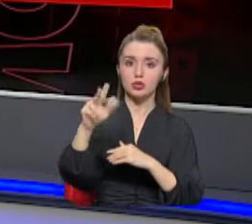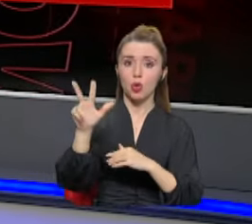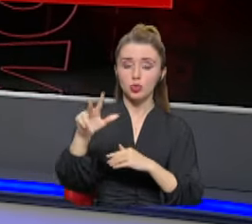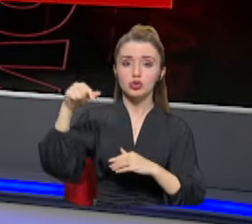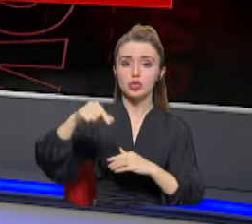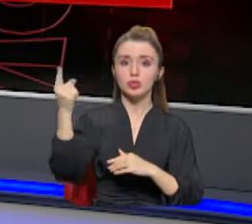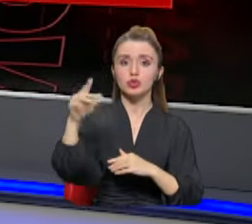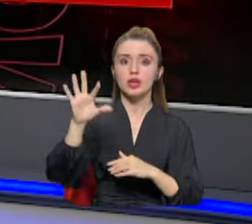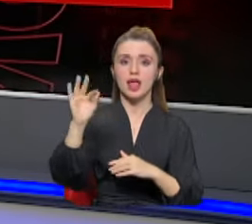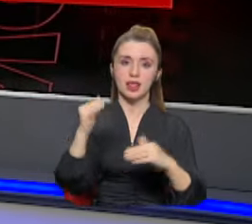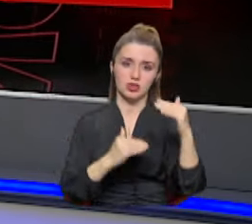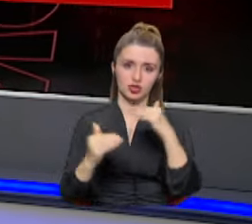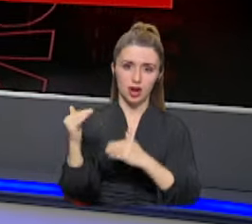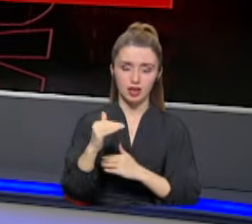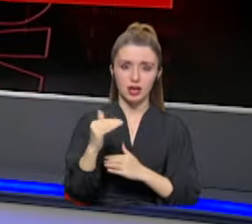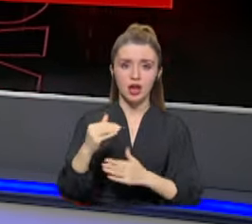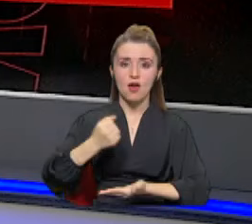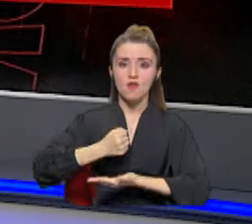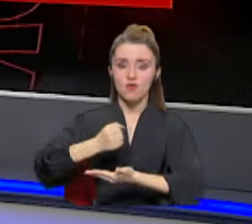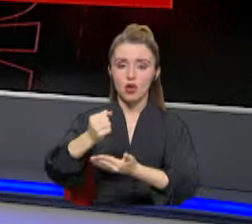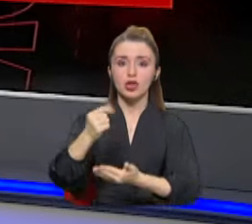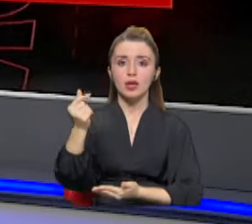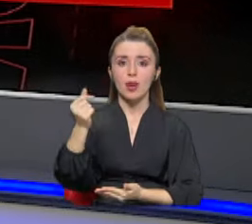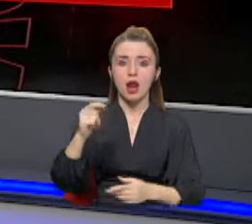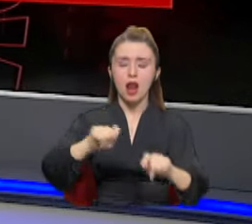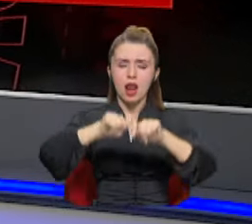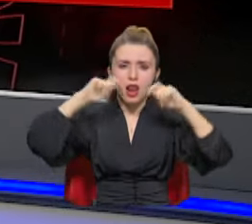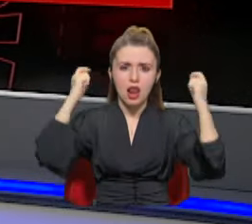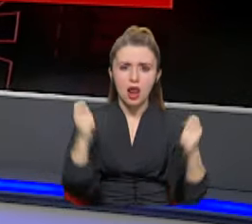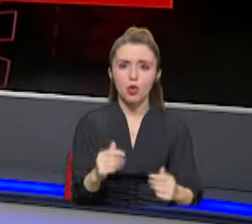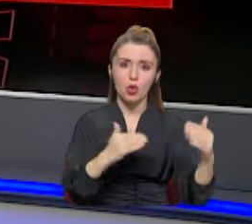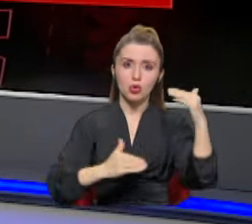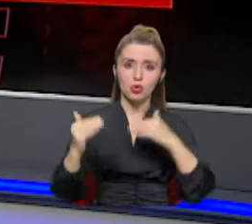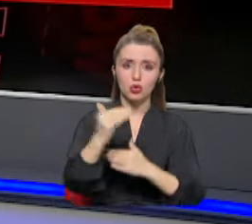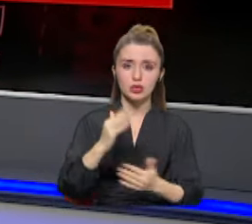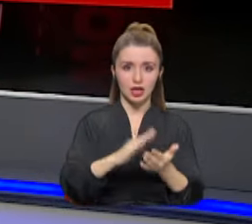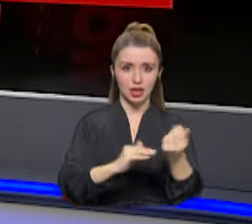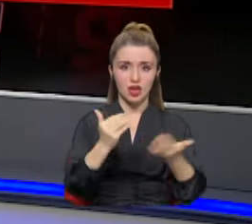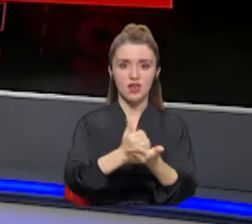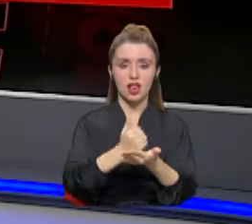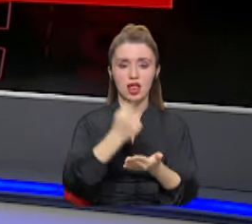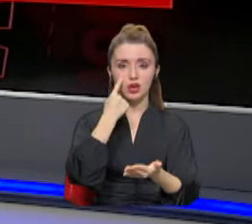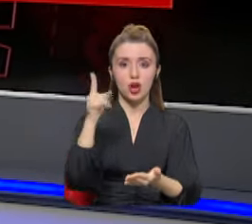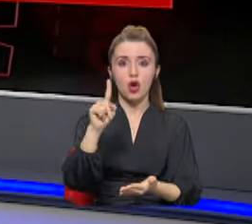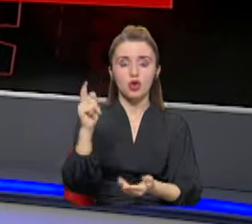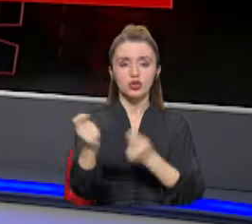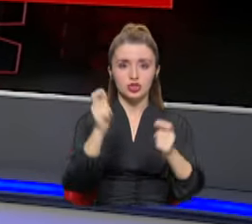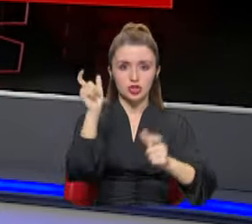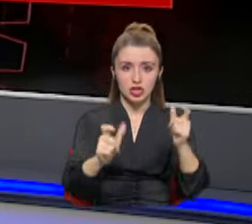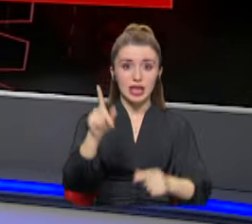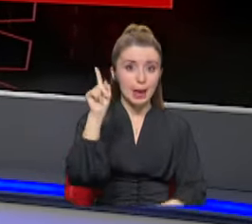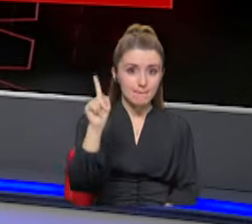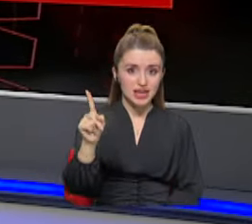%30'dan %50'ye çıkardı. Fondaki para rekor seviyeye ulaşırken eldeki verilere göre 10 çalışandan